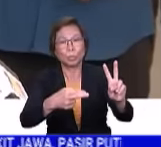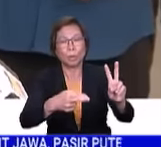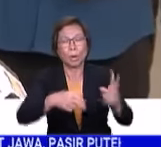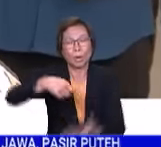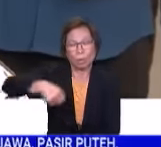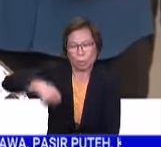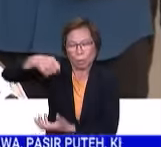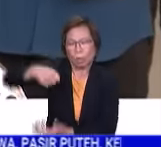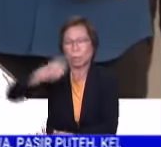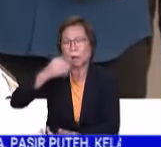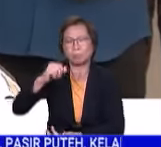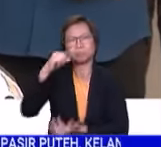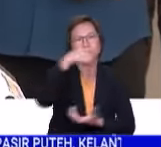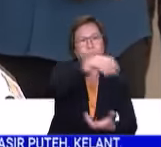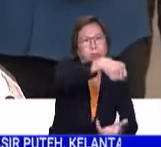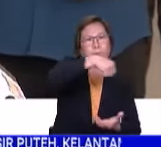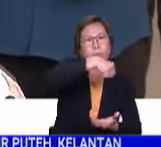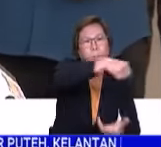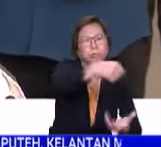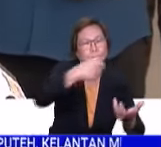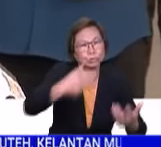makanan. Daripada